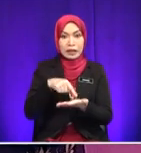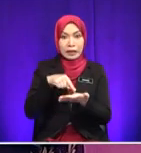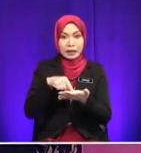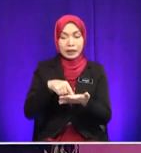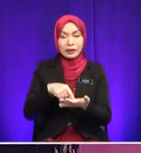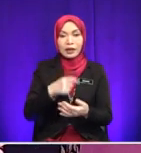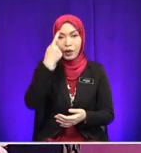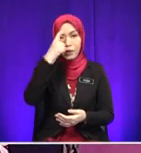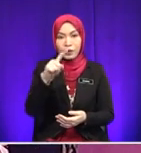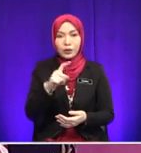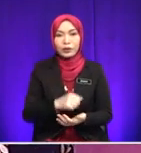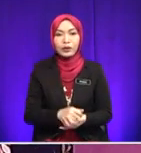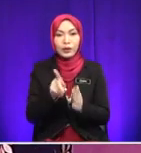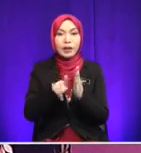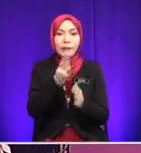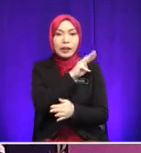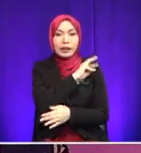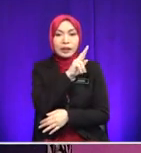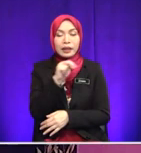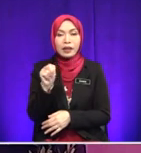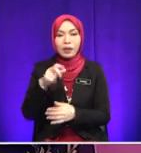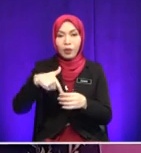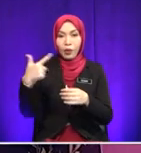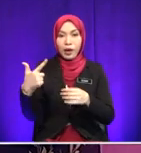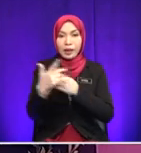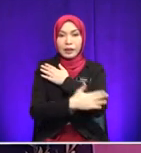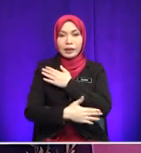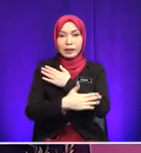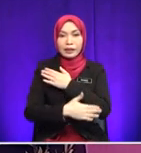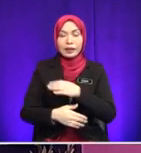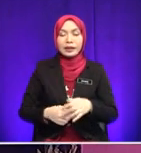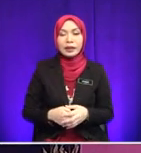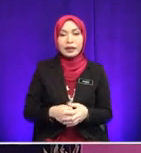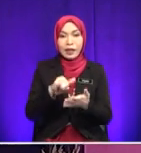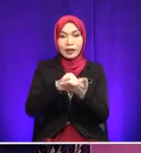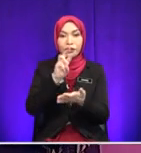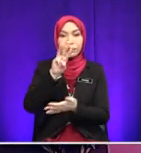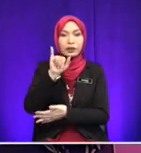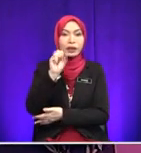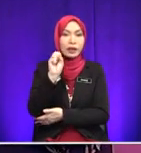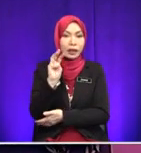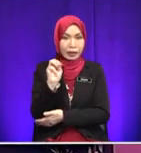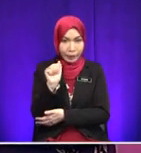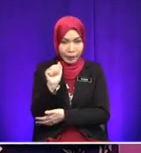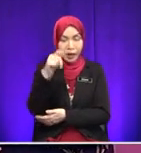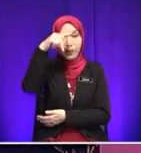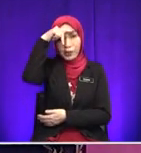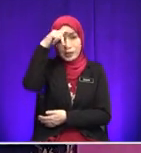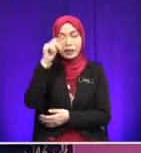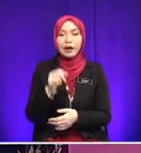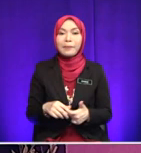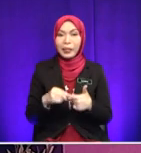Negeri iaitu KLN ataupun lebih dikenali dengan Wisma Putra. Yang kedua, murid akan